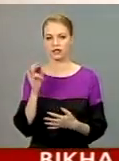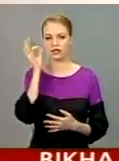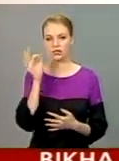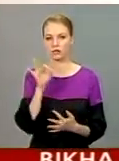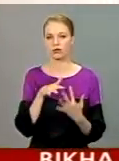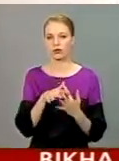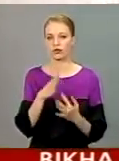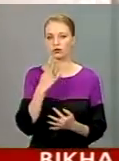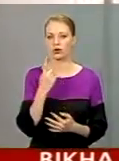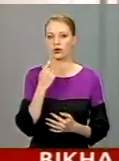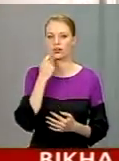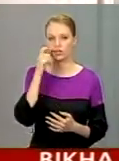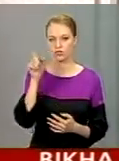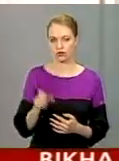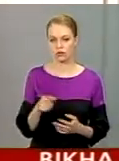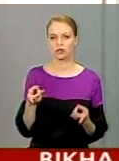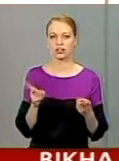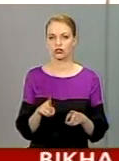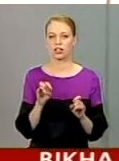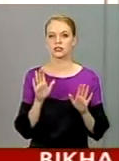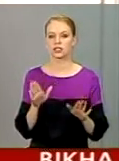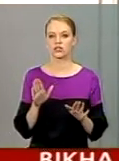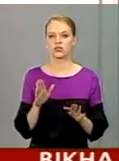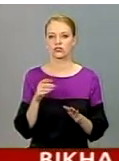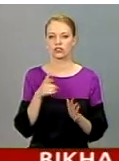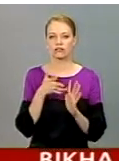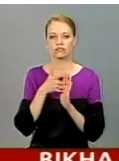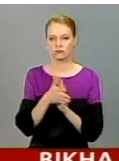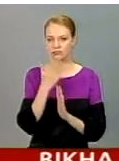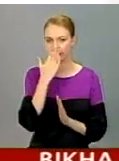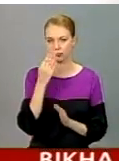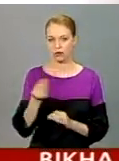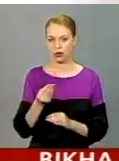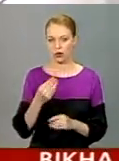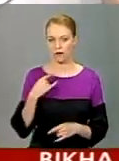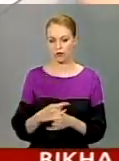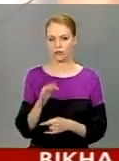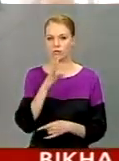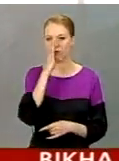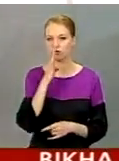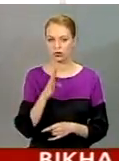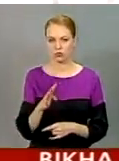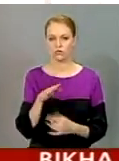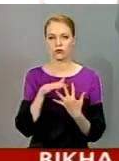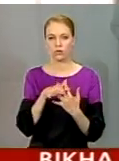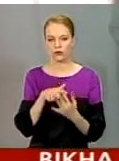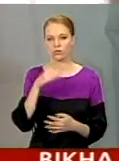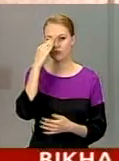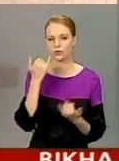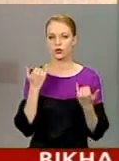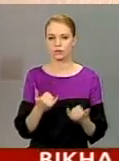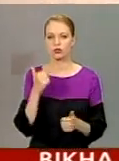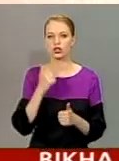в 40-річного Сергія Шапошника лишилась не лише пропахла порохом форма. Про 4 місяці запеклих боїв чоловікові